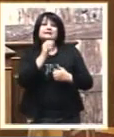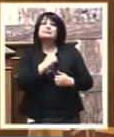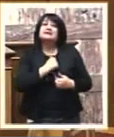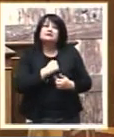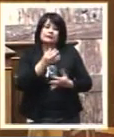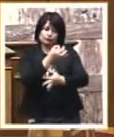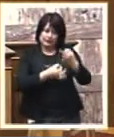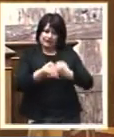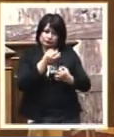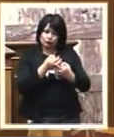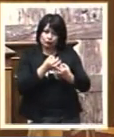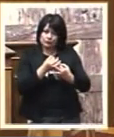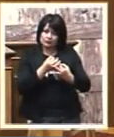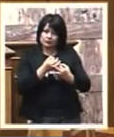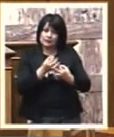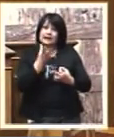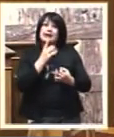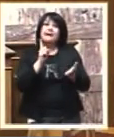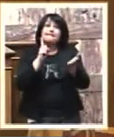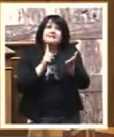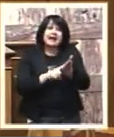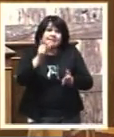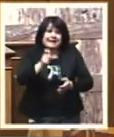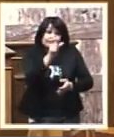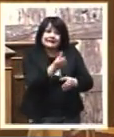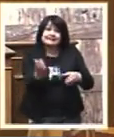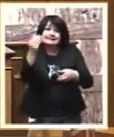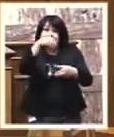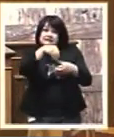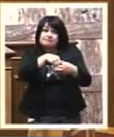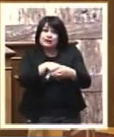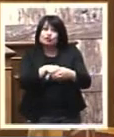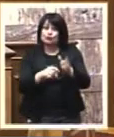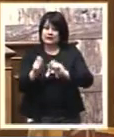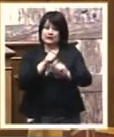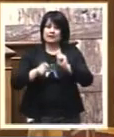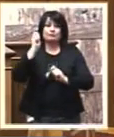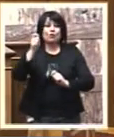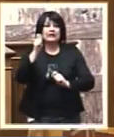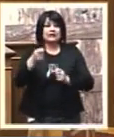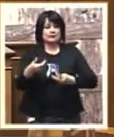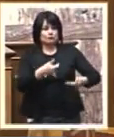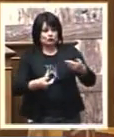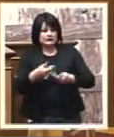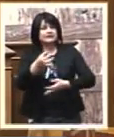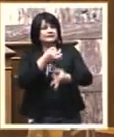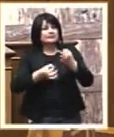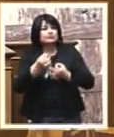να τους βάλουμε πραγματικά στο παιχνίδι διαμόρφωσης πολιτικής, να εμπλουτίσουν πολιτικές,